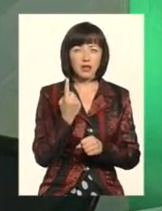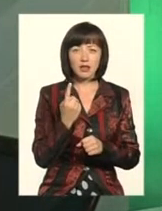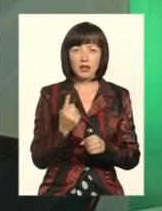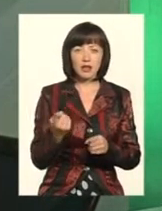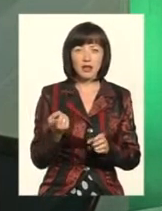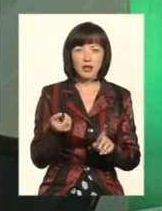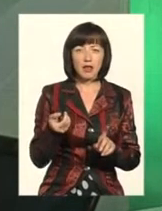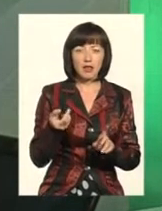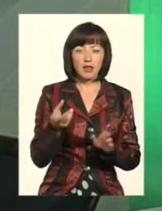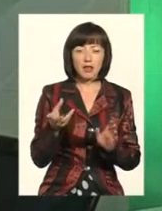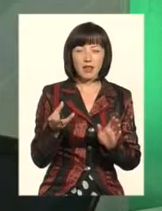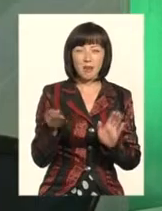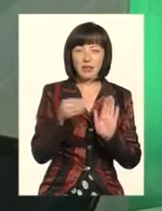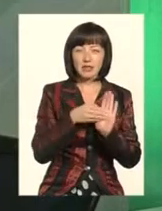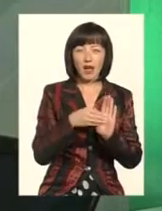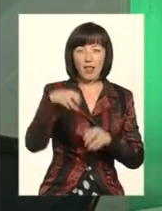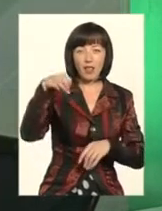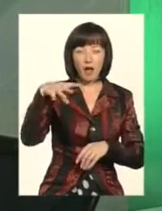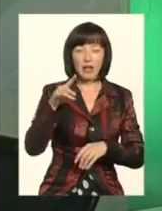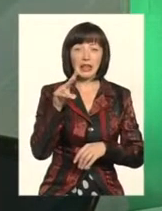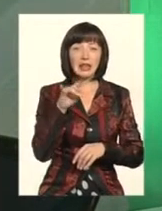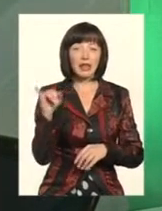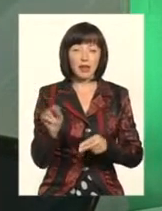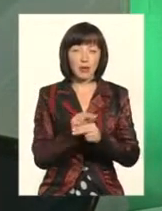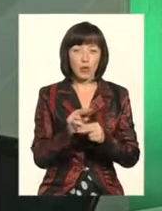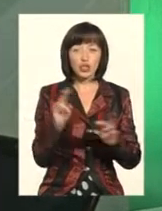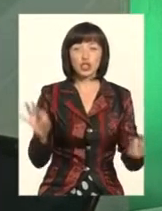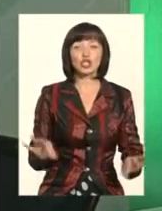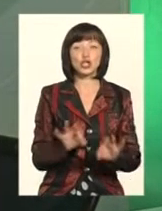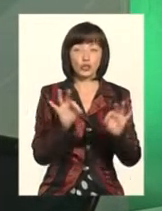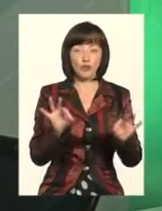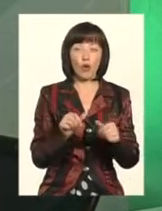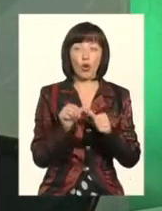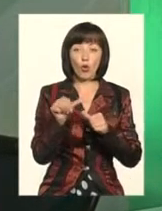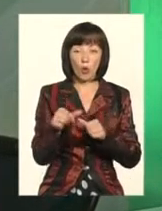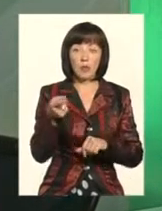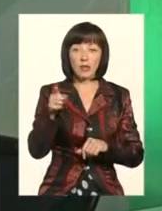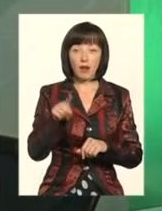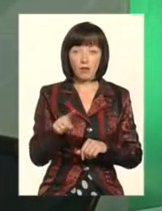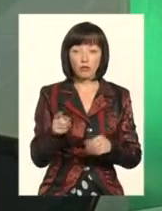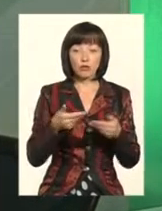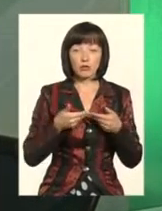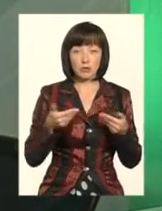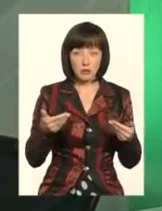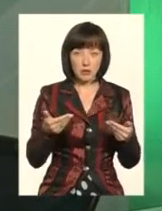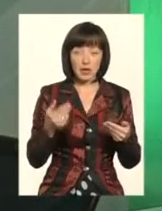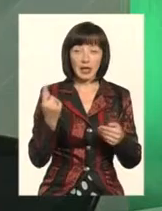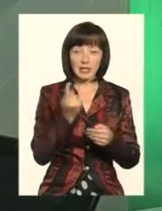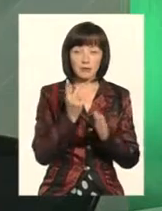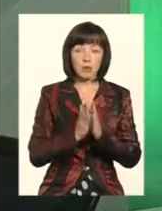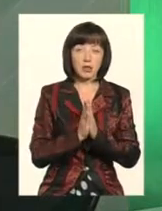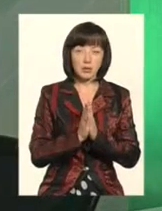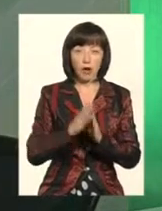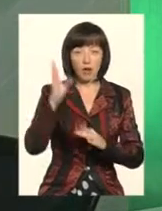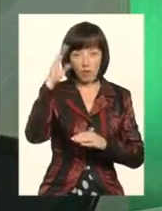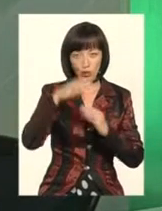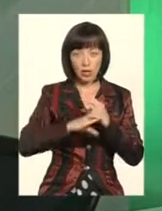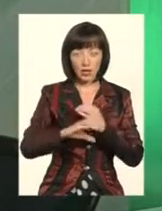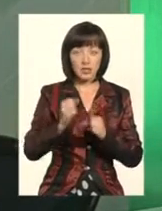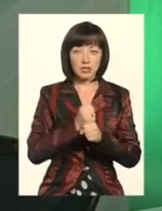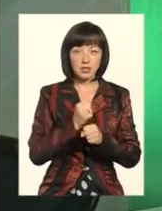ні лампочку, ні ремонт, нічого. Кроме того, що ми єдинственно просили водоканал зробити